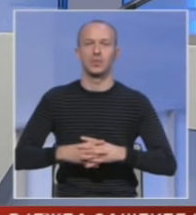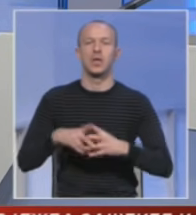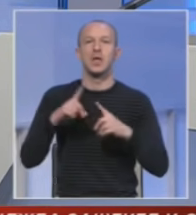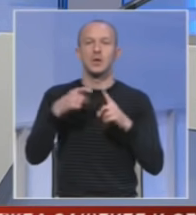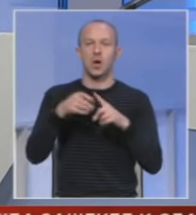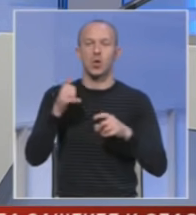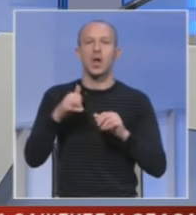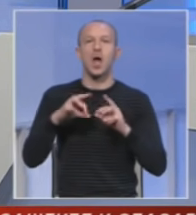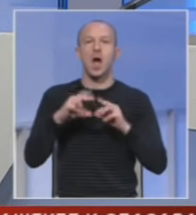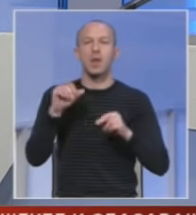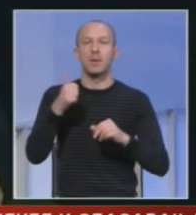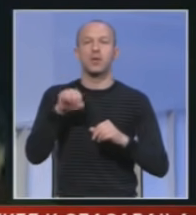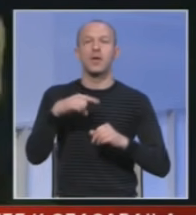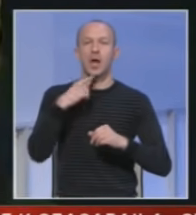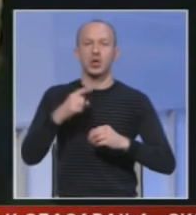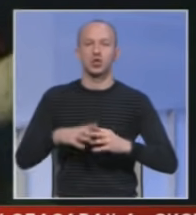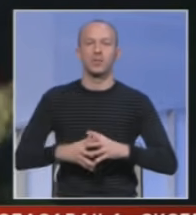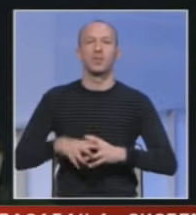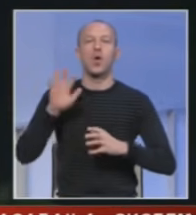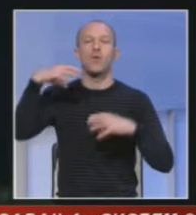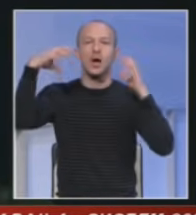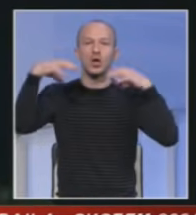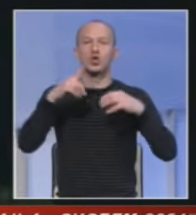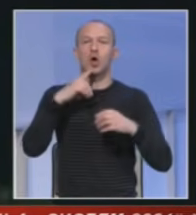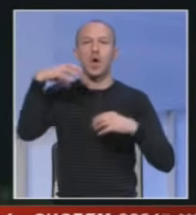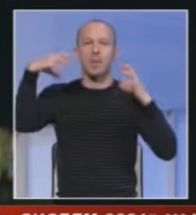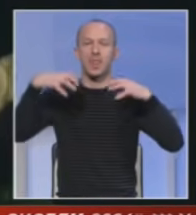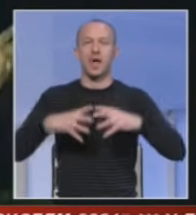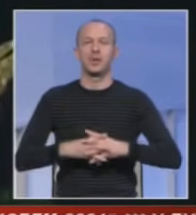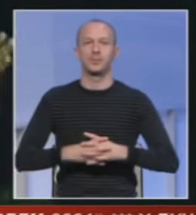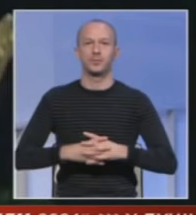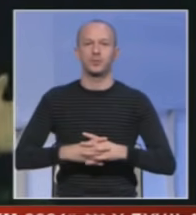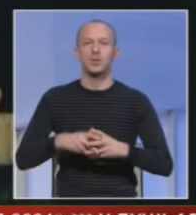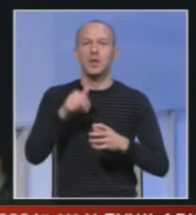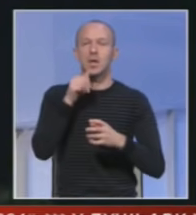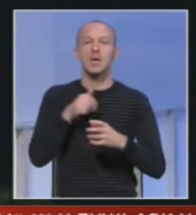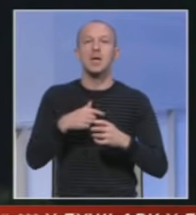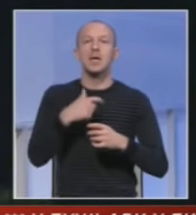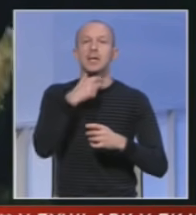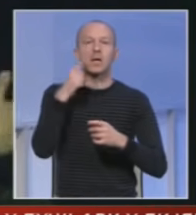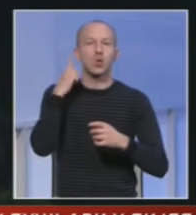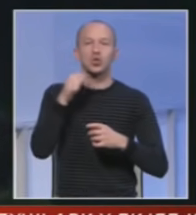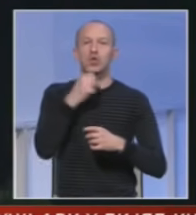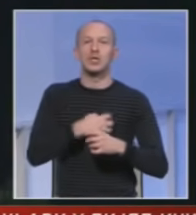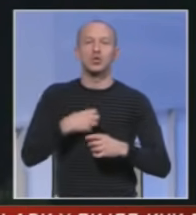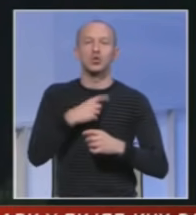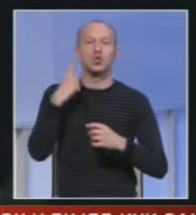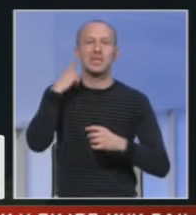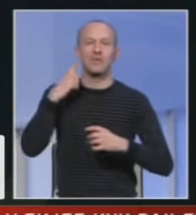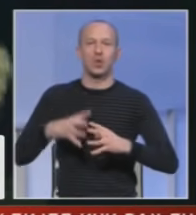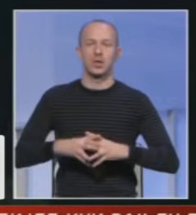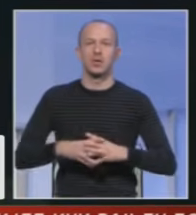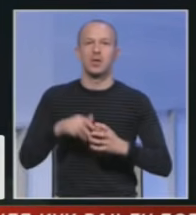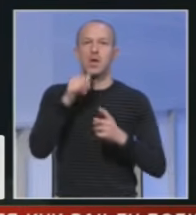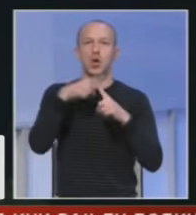Tako je, ali prvo da kažem, ova kiša koja pada i zaglušujući i zastrašujući zvuk